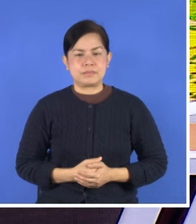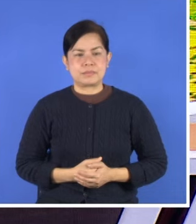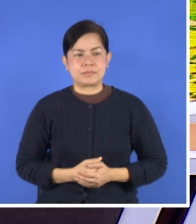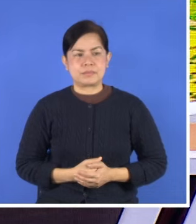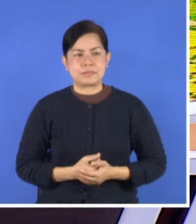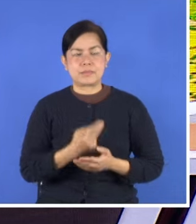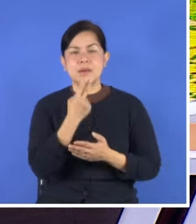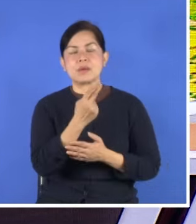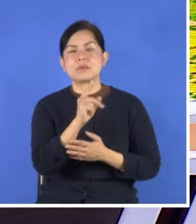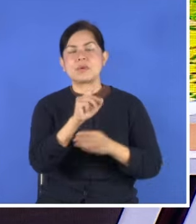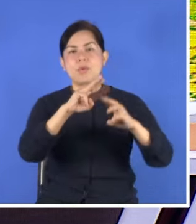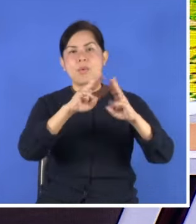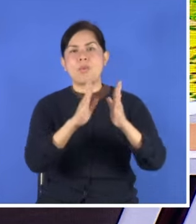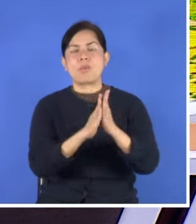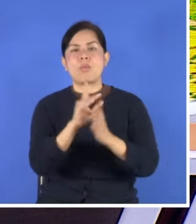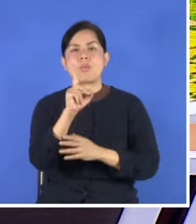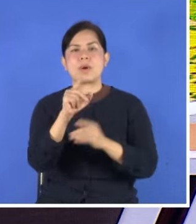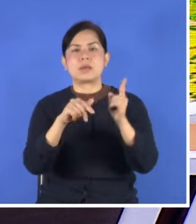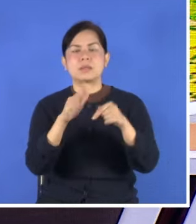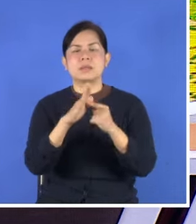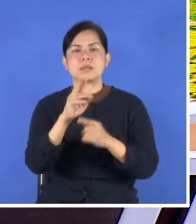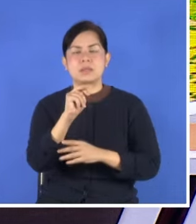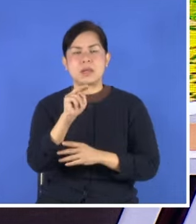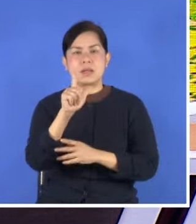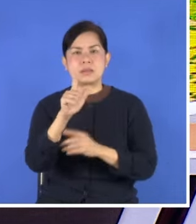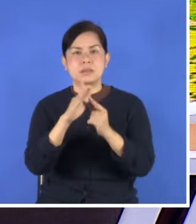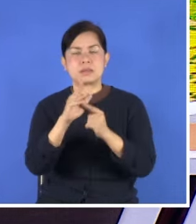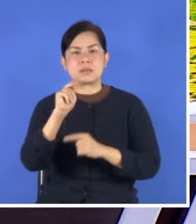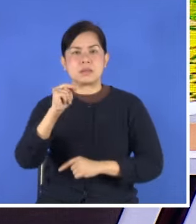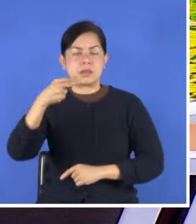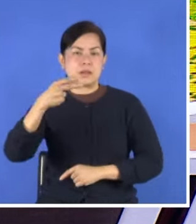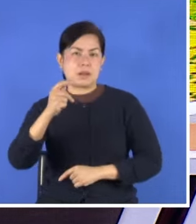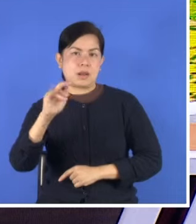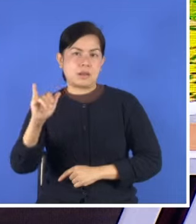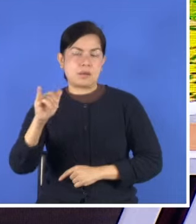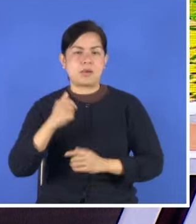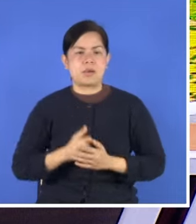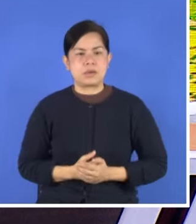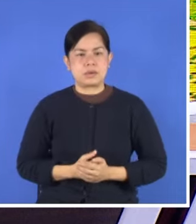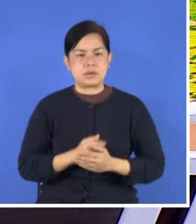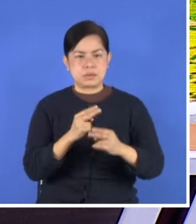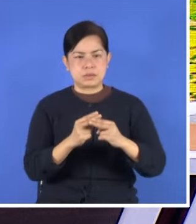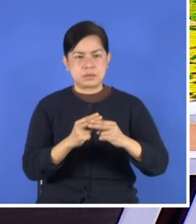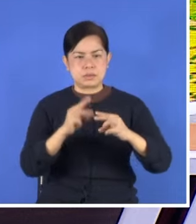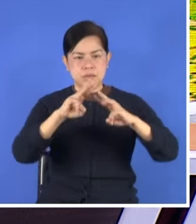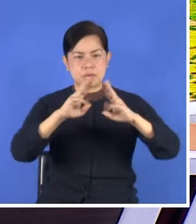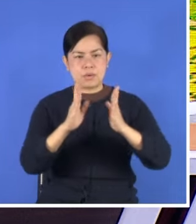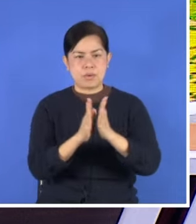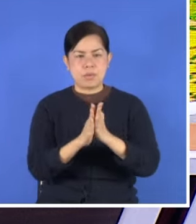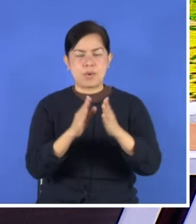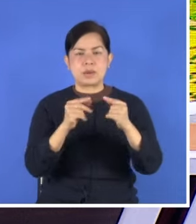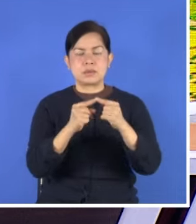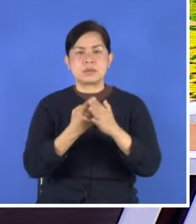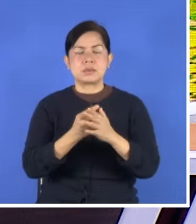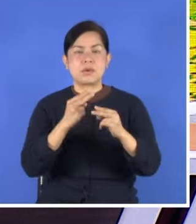วัดด่านลานหอยหรือมีชื่อหนึ่งเรียกว่าวัดหลวงพ่อปี้หืนะครับ